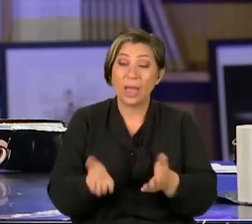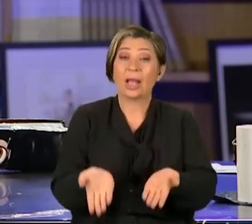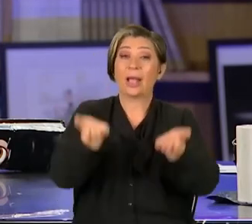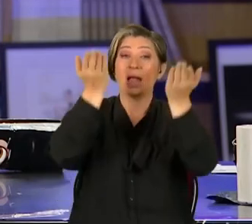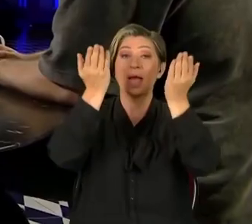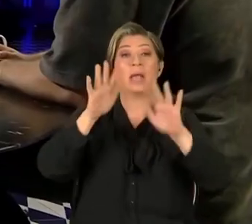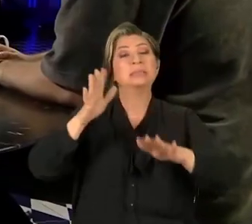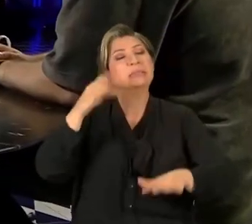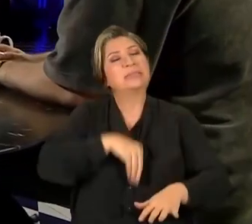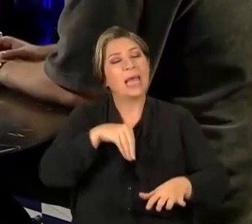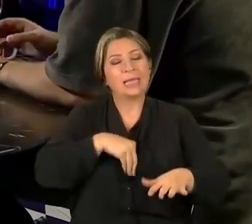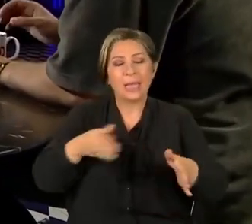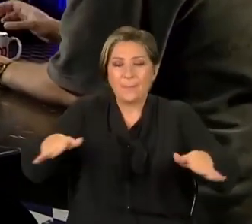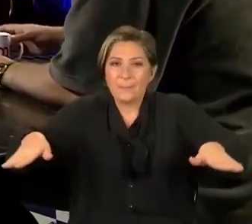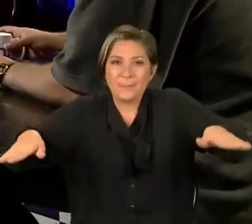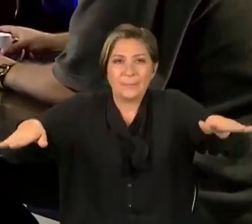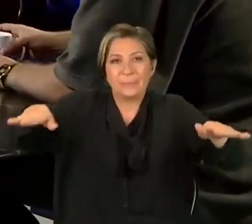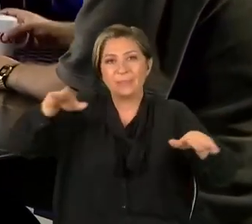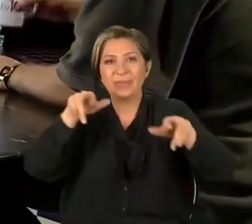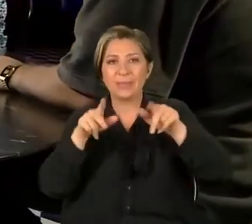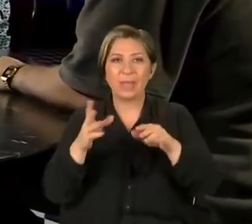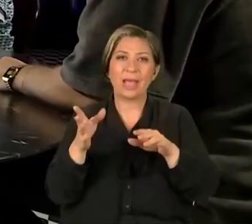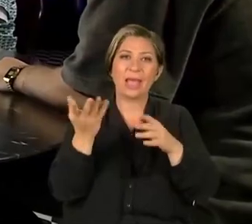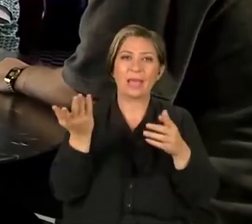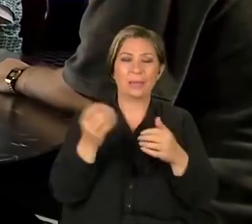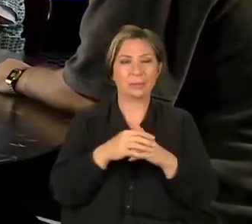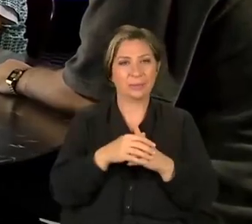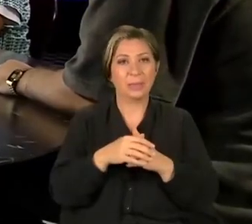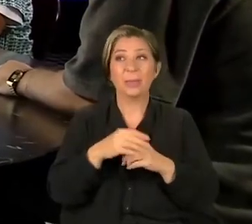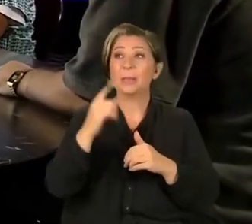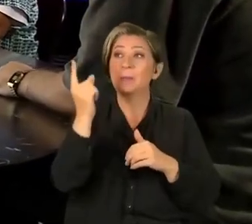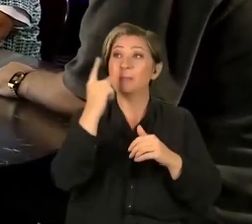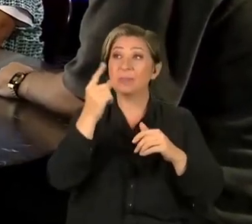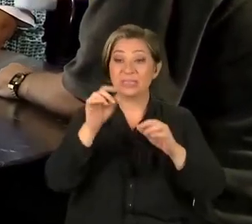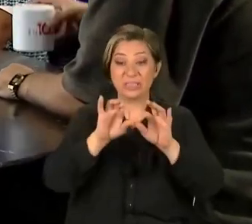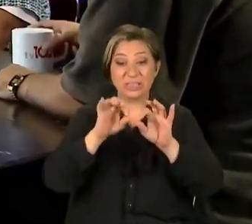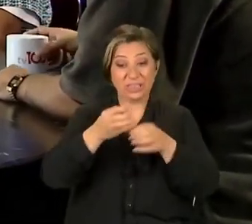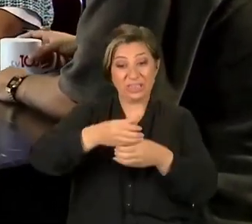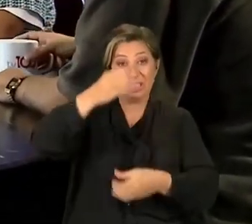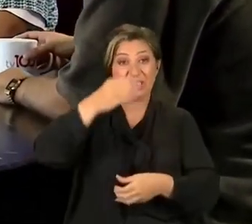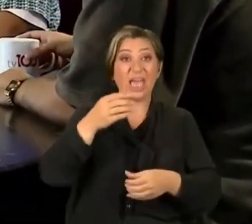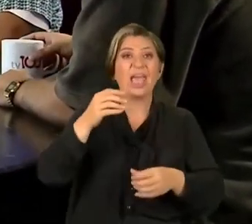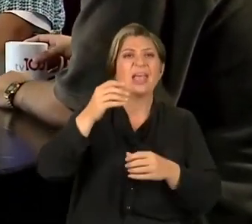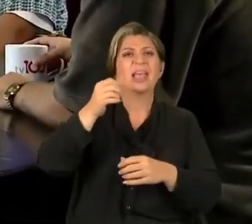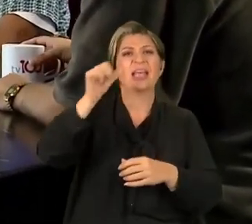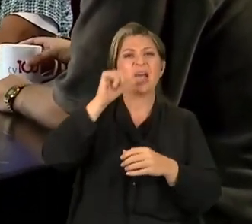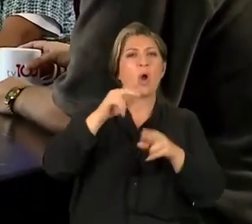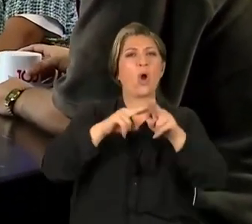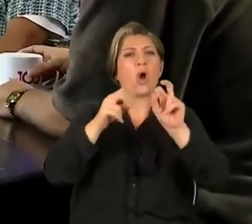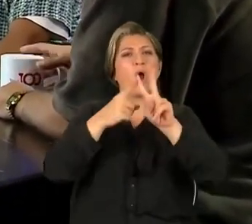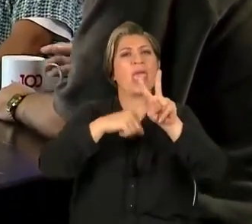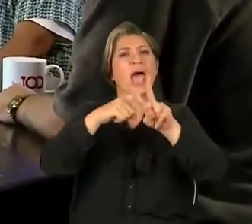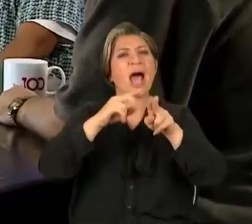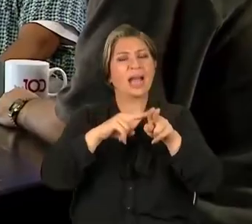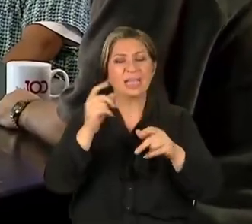sanki Akrobat da akrobata koymak bir şişe is bir tövbe ya konyak